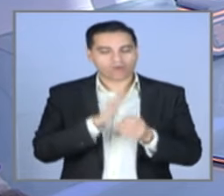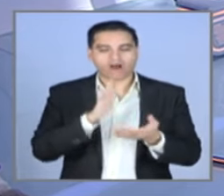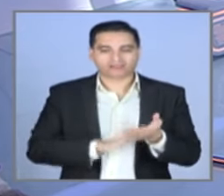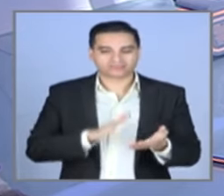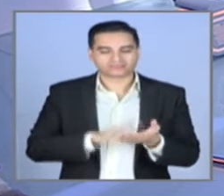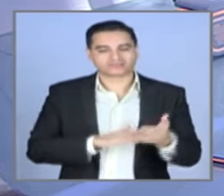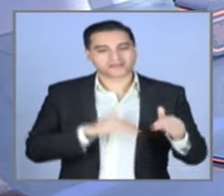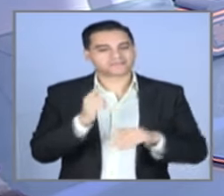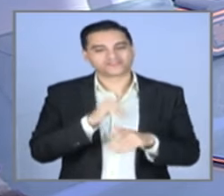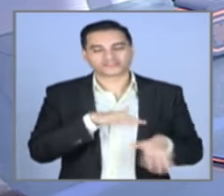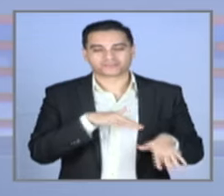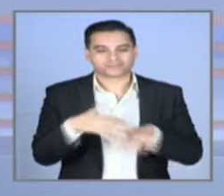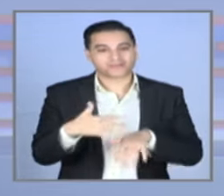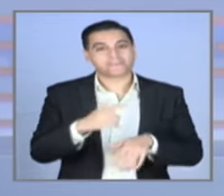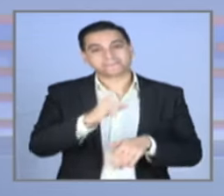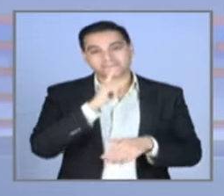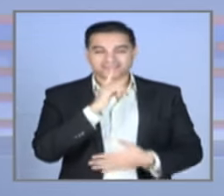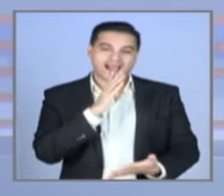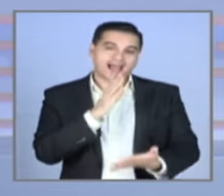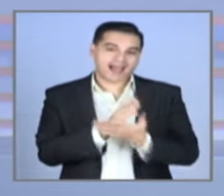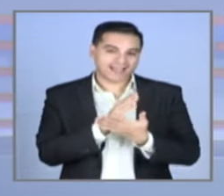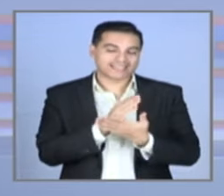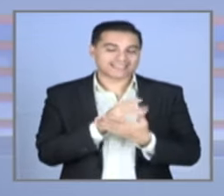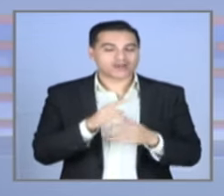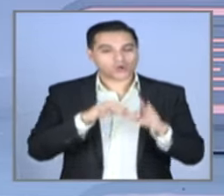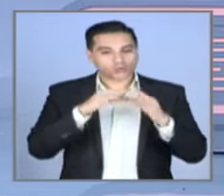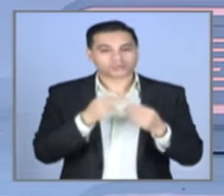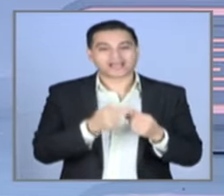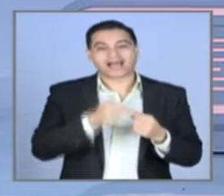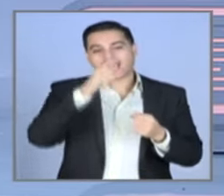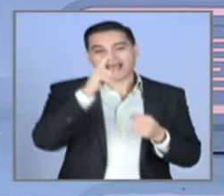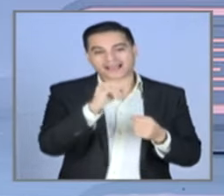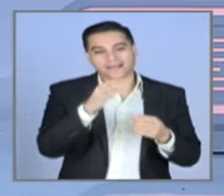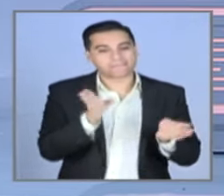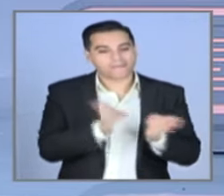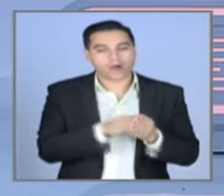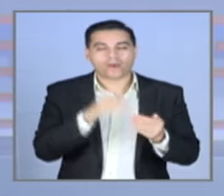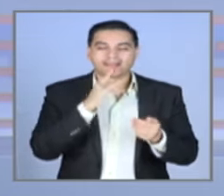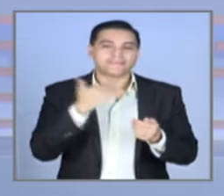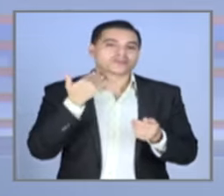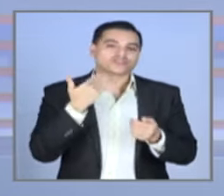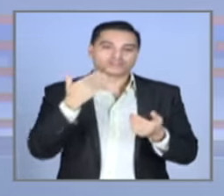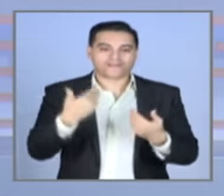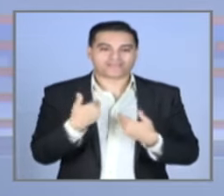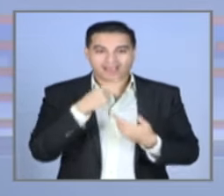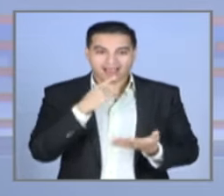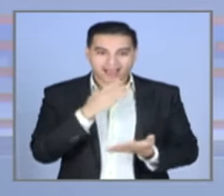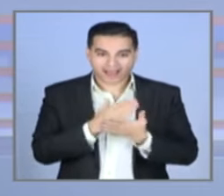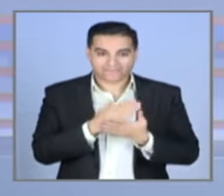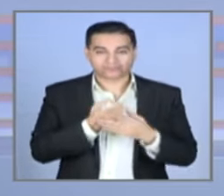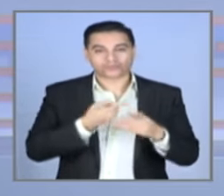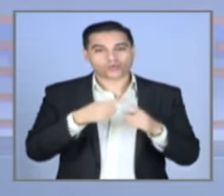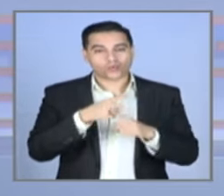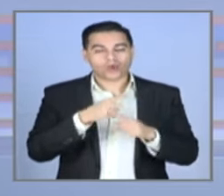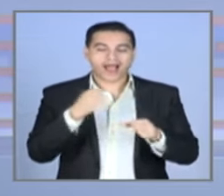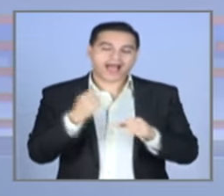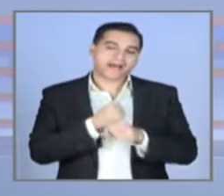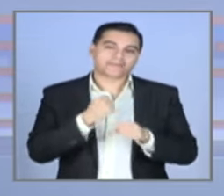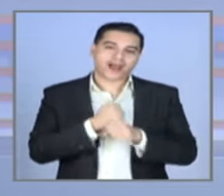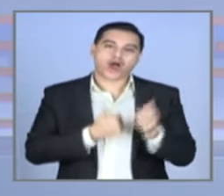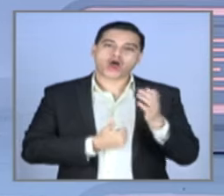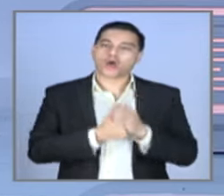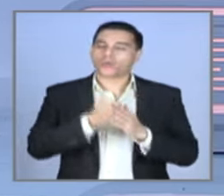صعبه كان ملخبط، ولكن غير كده دايما عيله غانم معانا وده يشرفنا ان احنا ليك. الحقيقه ليكوا بصمه حلوه